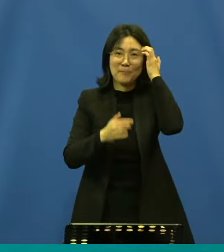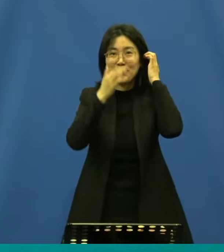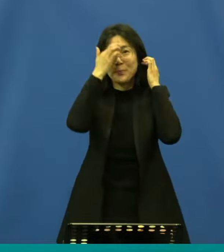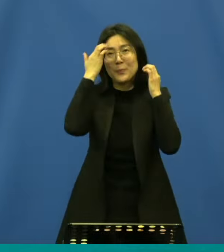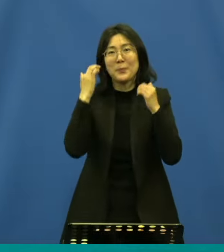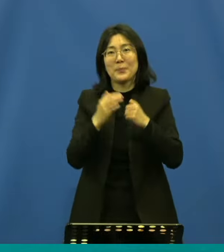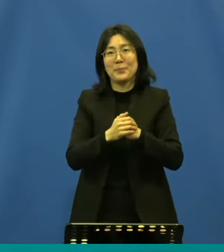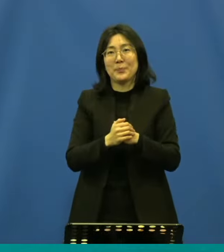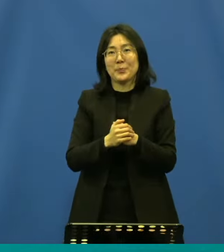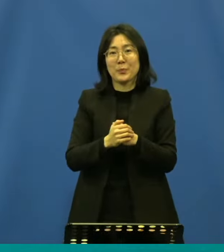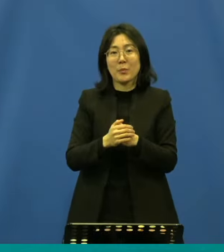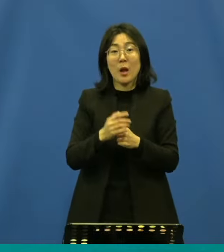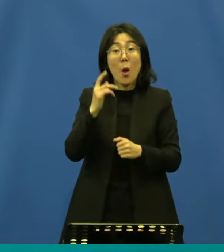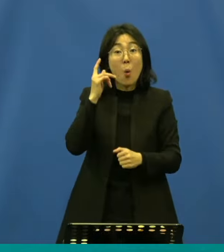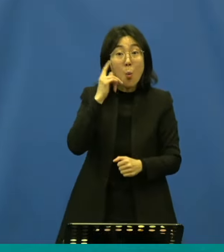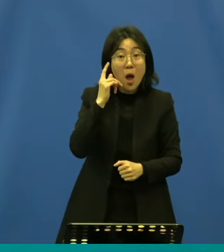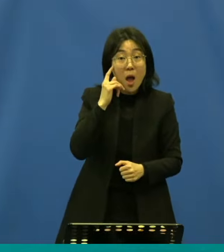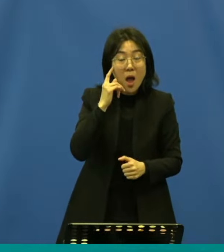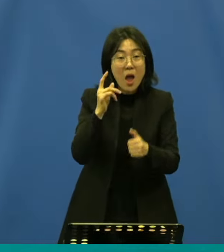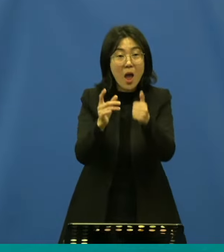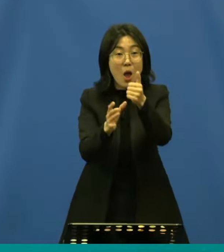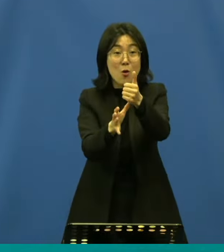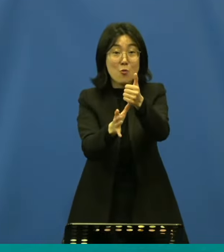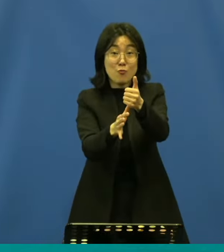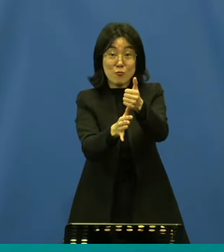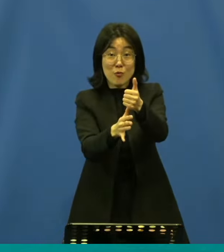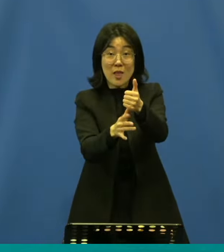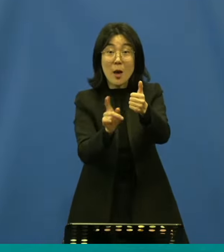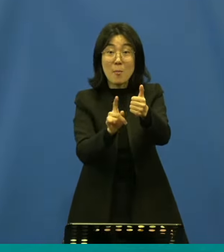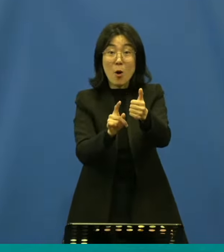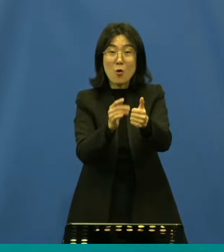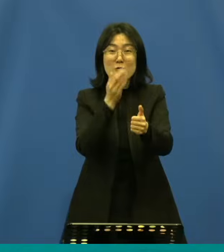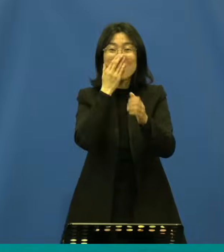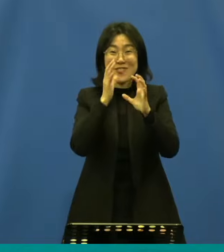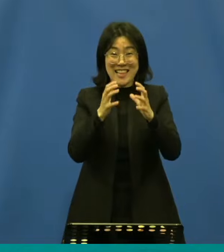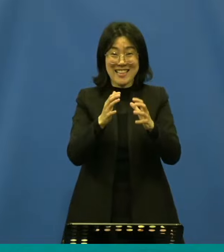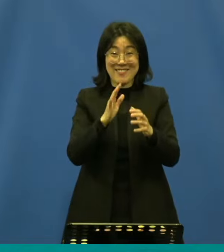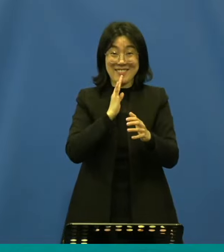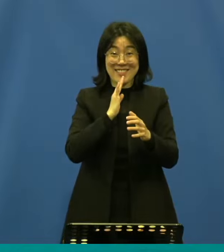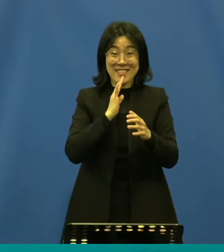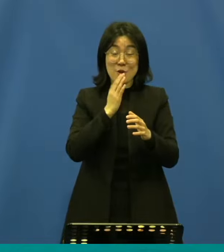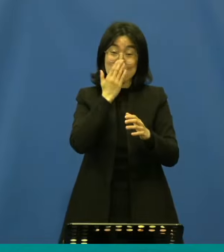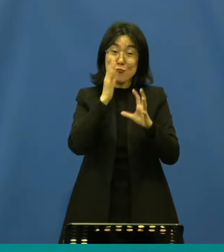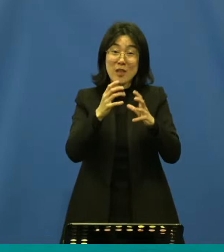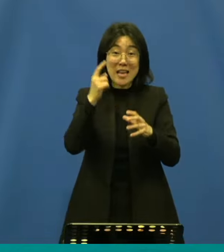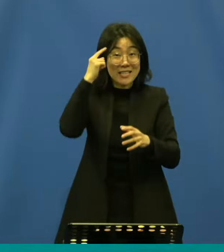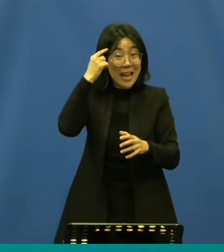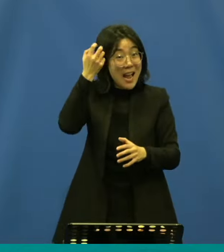영적 우월주의예요. 유대인 외에 다른 사람이 잘 되는 거 못 보는 거.